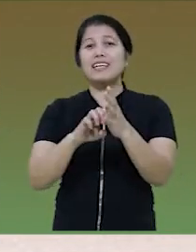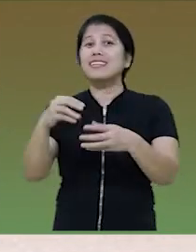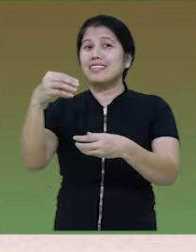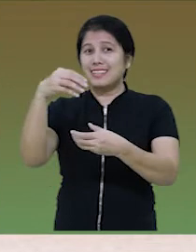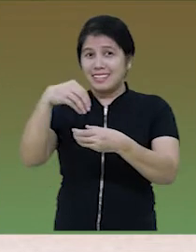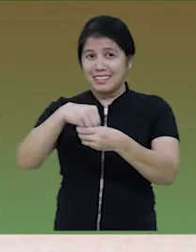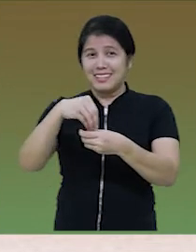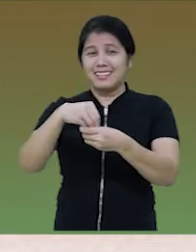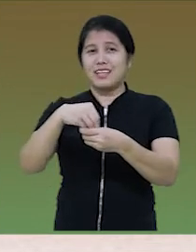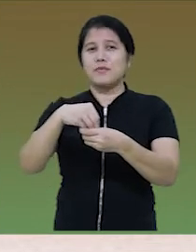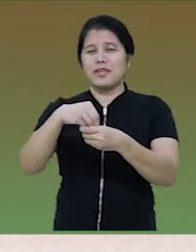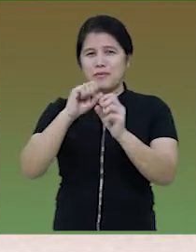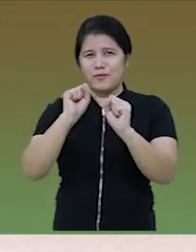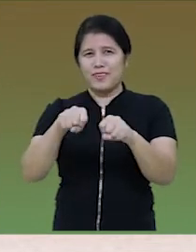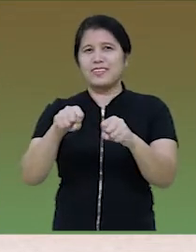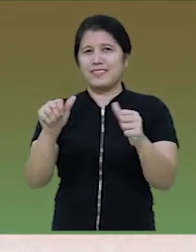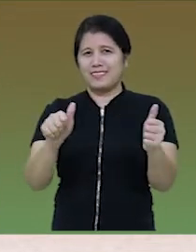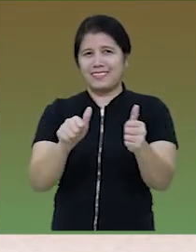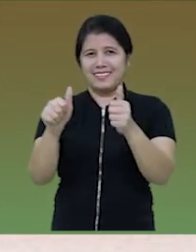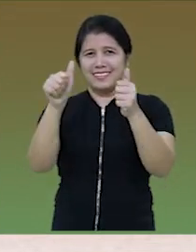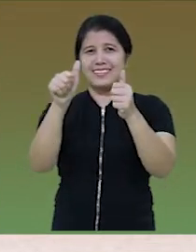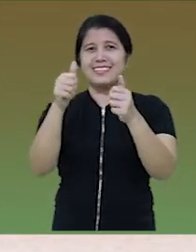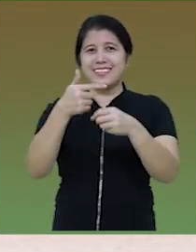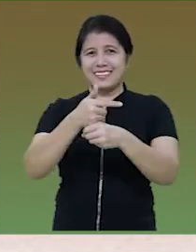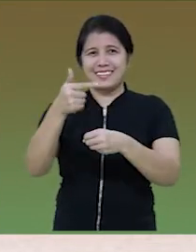lalagyan ng gas.